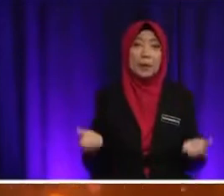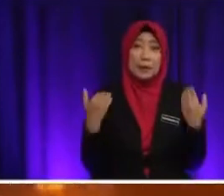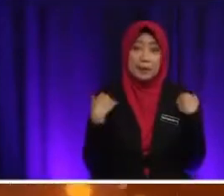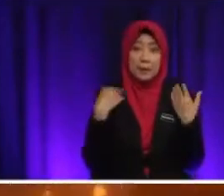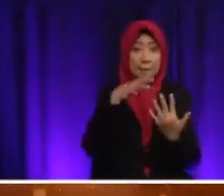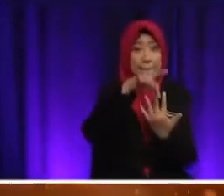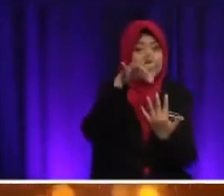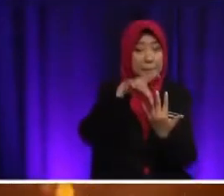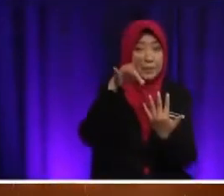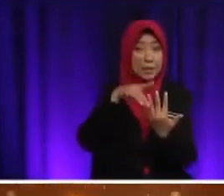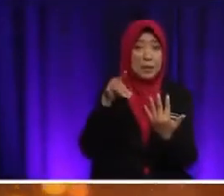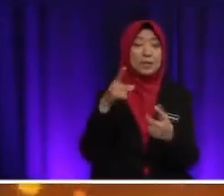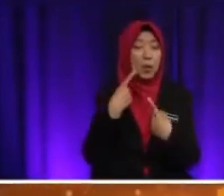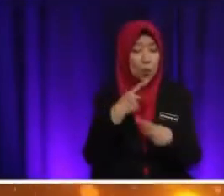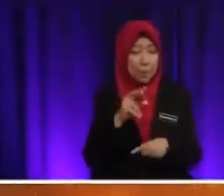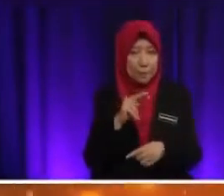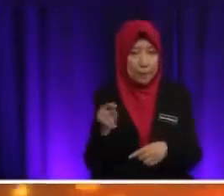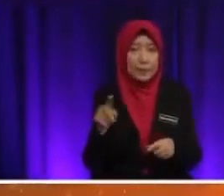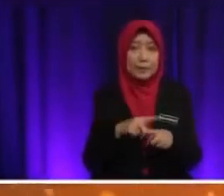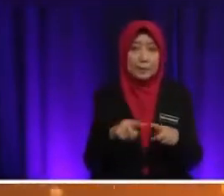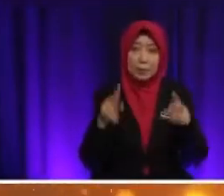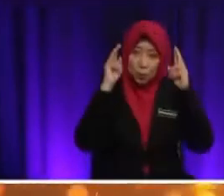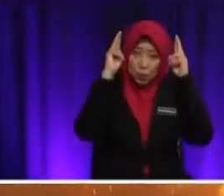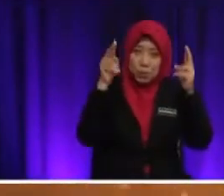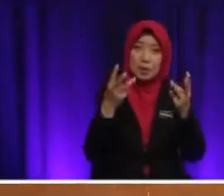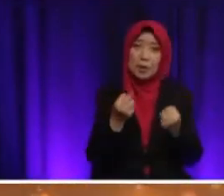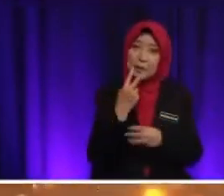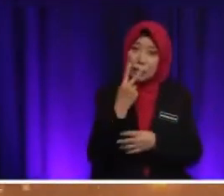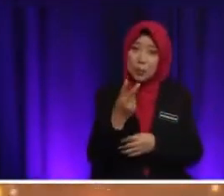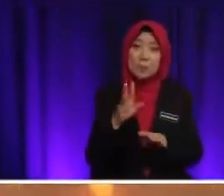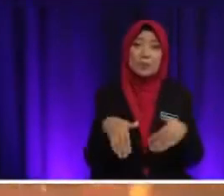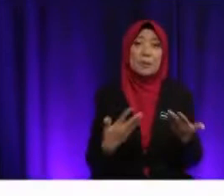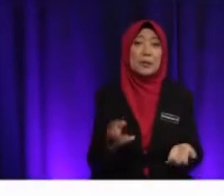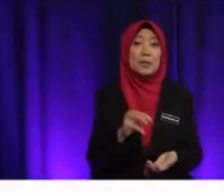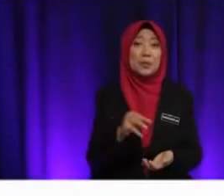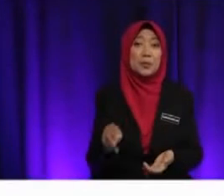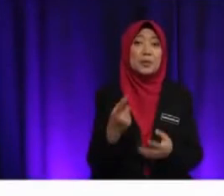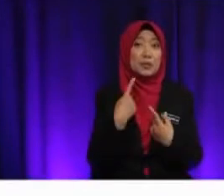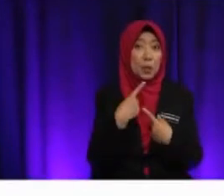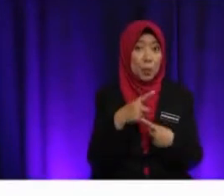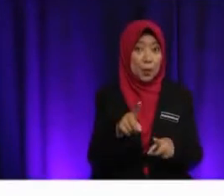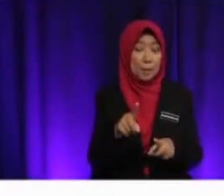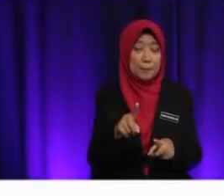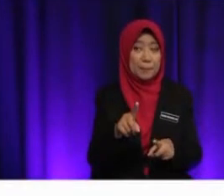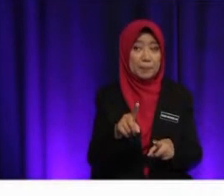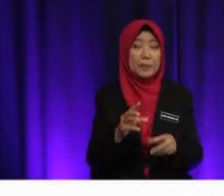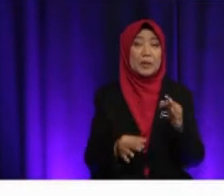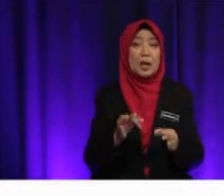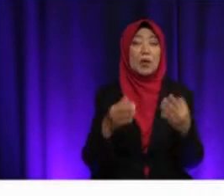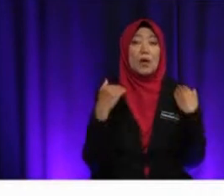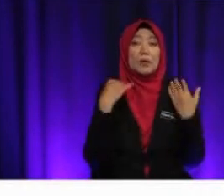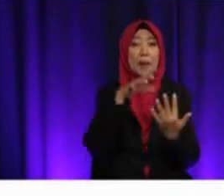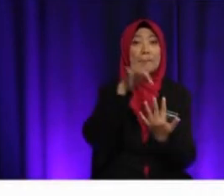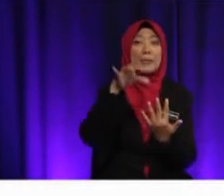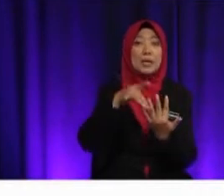mereka ni. Tapi saya nak tengok dulu macam mana jawab secara lisan. Okey, kalau kita tengok dekat sini pula. Ha, kalau jawapan soalan macam ni ada pilihan pula. Nak pilih yang mana